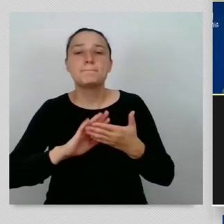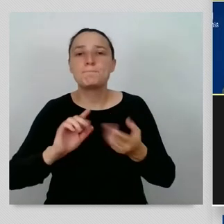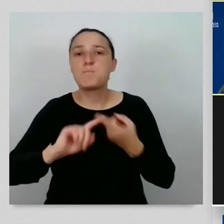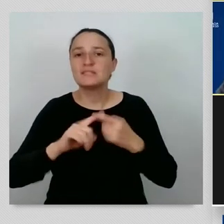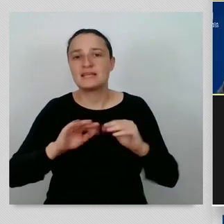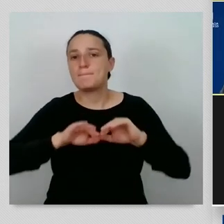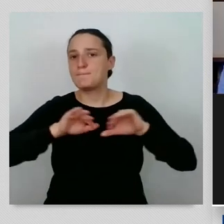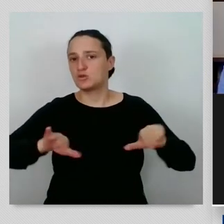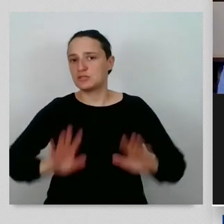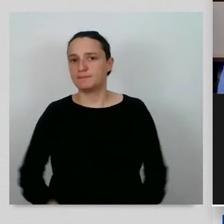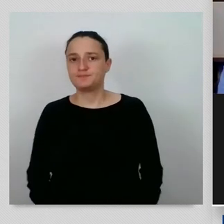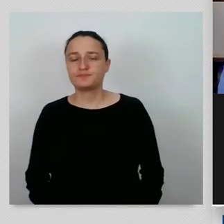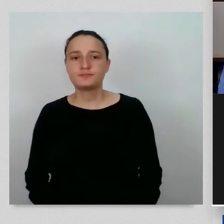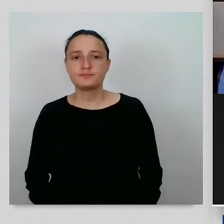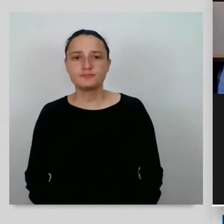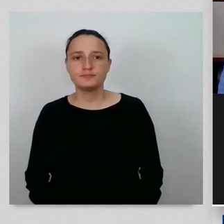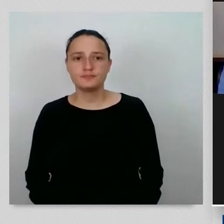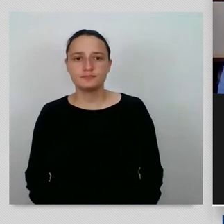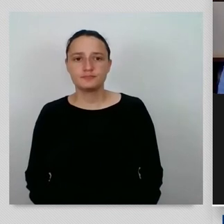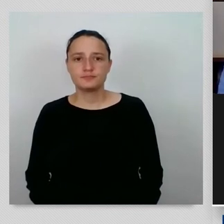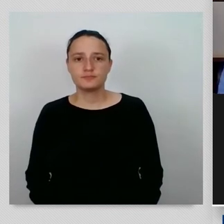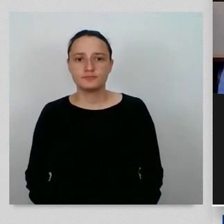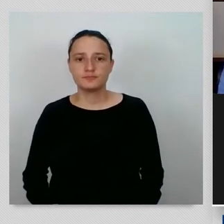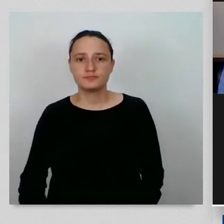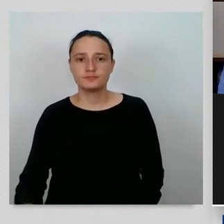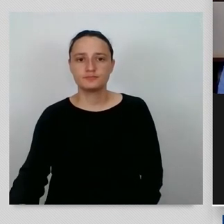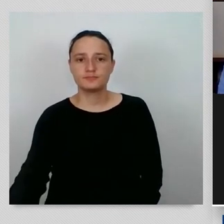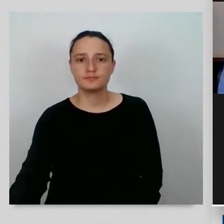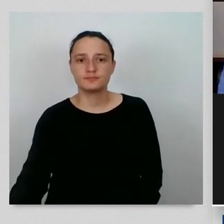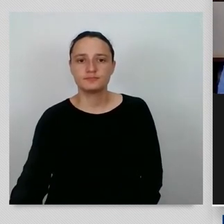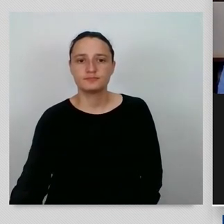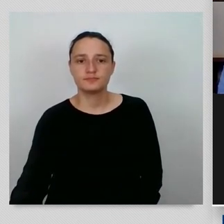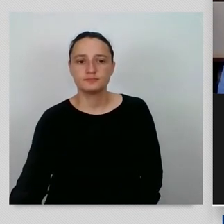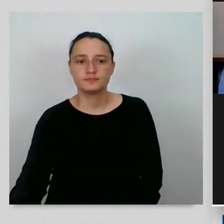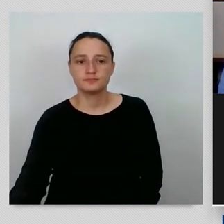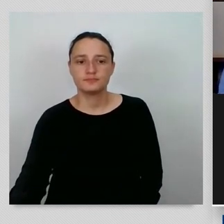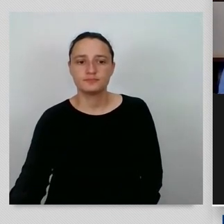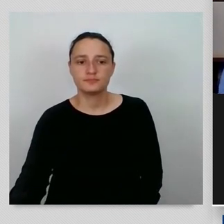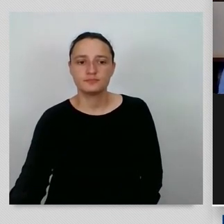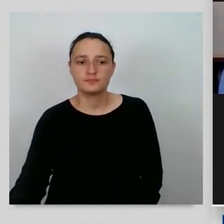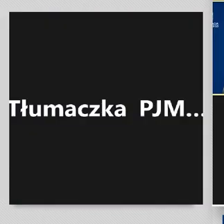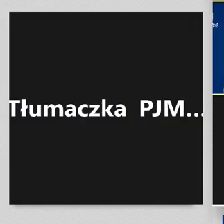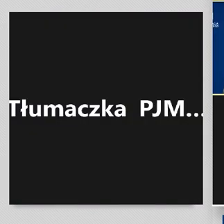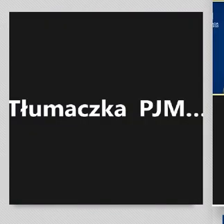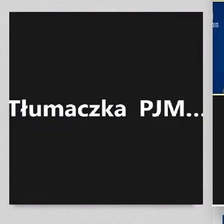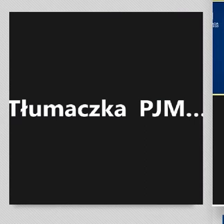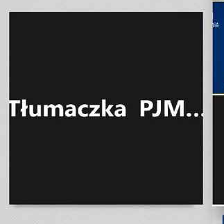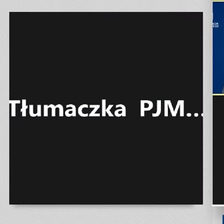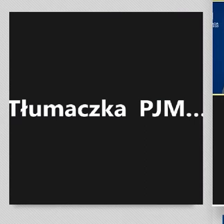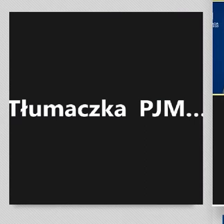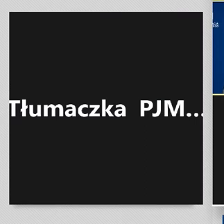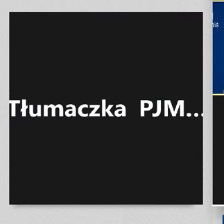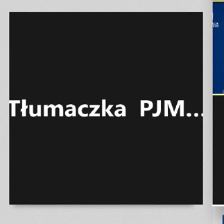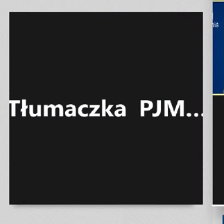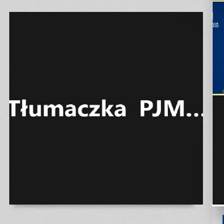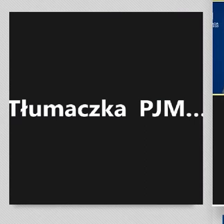Dziękuję serdecznie. Dziękuję. Mam w tej chwili dwa wprowadzające wystąpienia. Tutaj wystąpienie pani poseł Jadwigi Emilewicz miało trochę inny